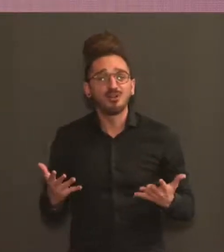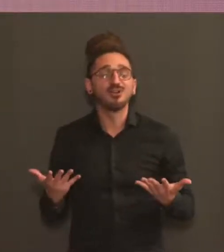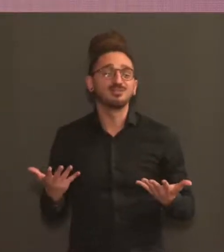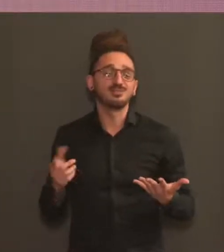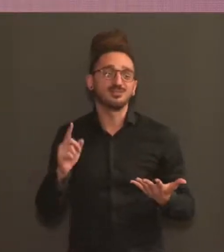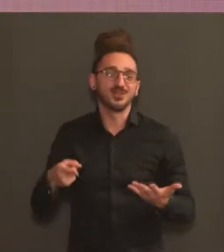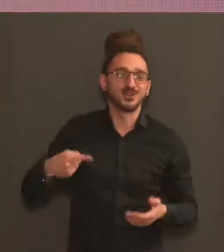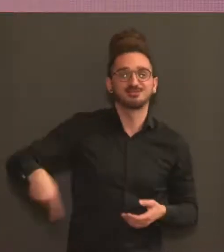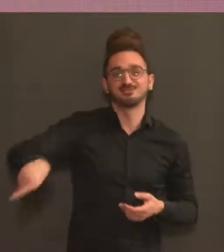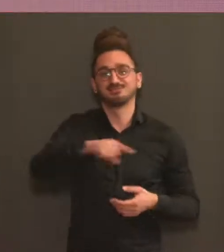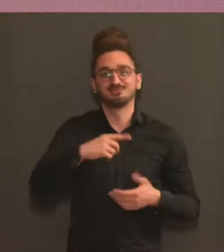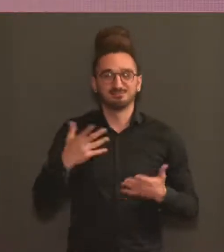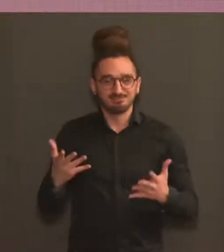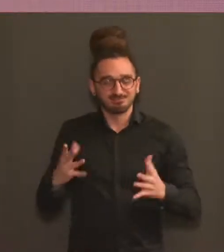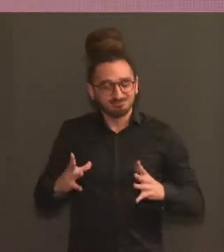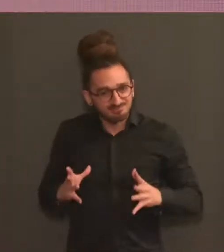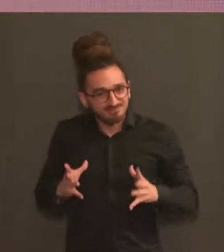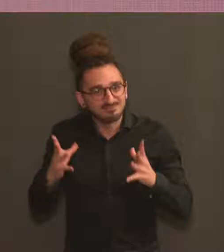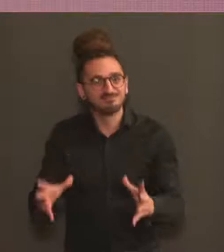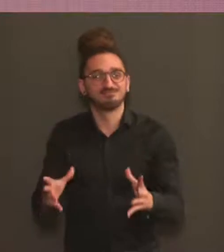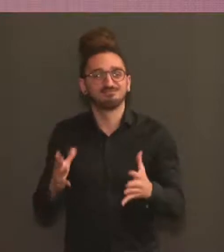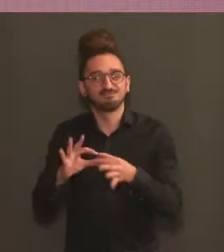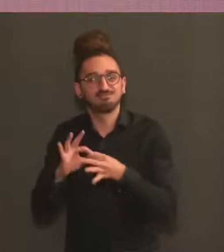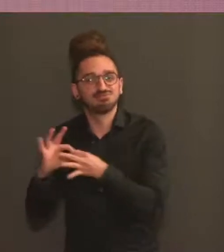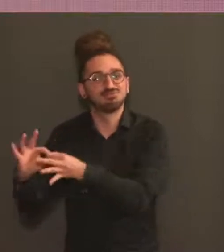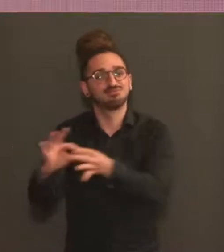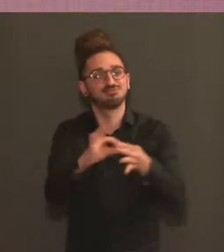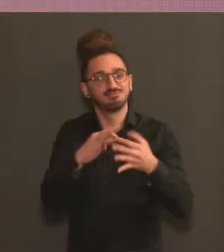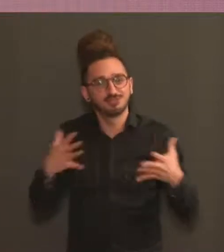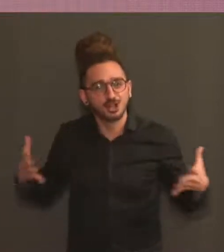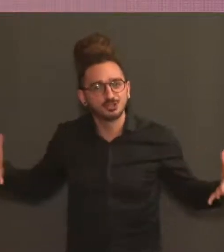possible, mais tous ensemble.